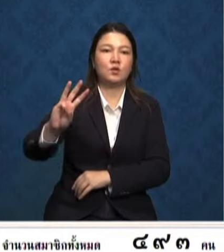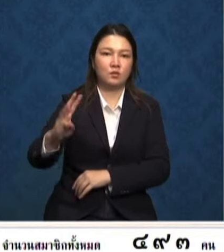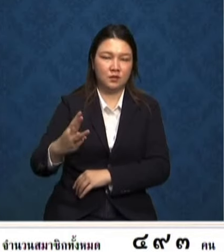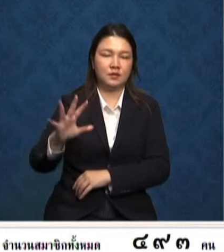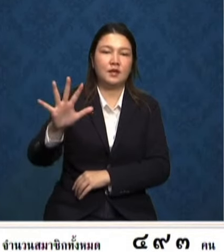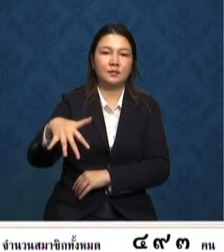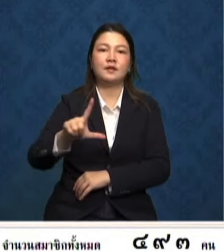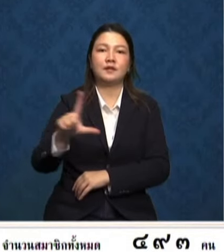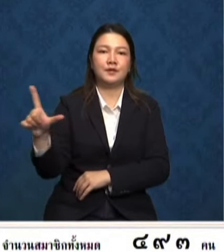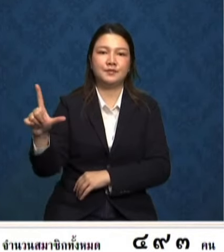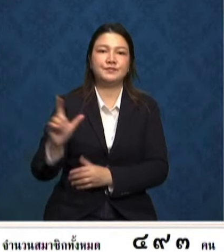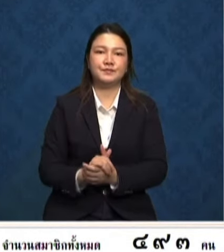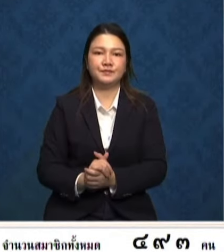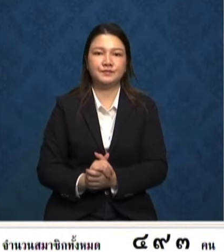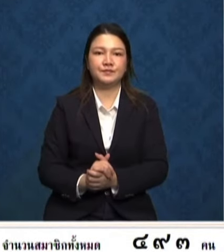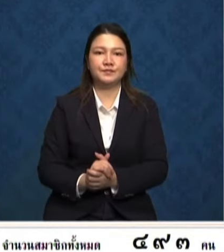865,000 ล้านบาท